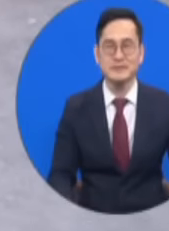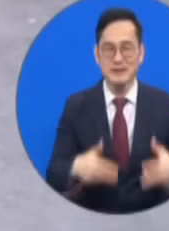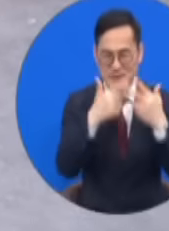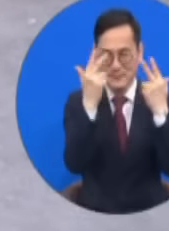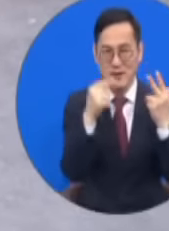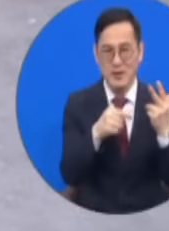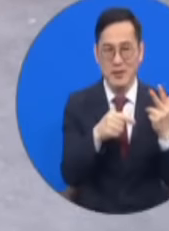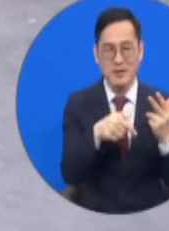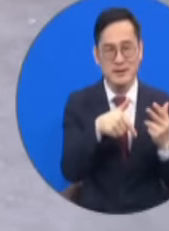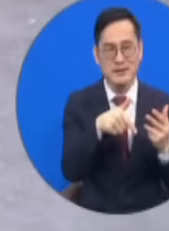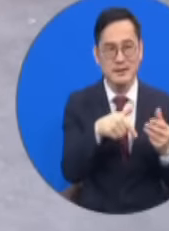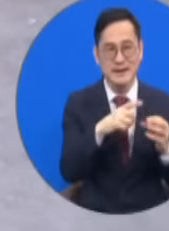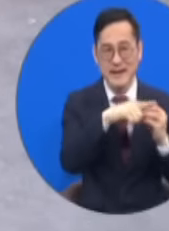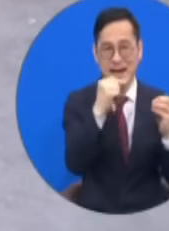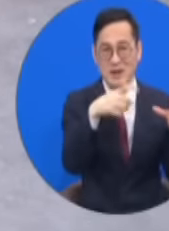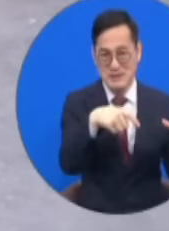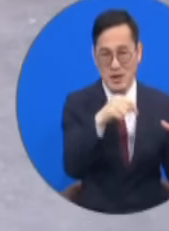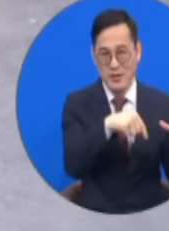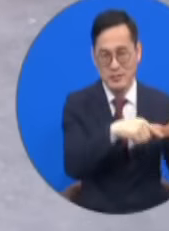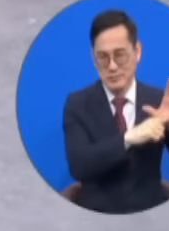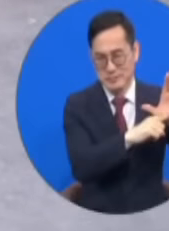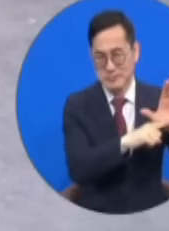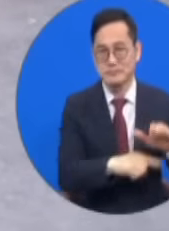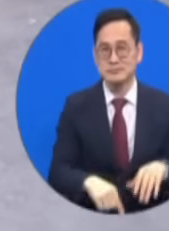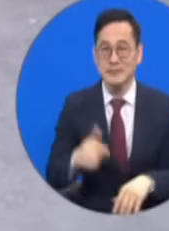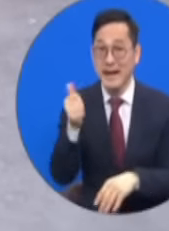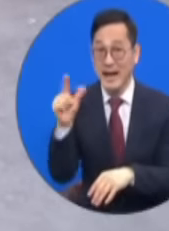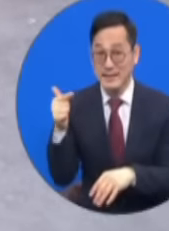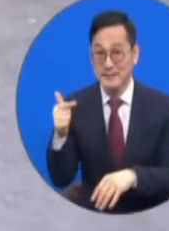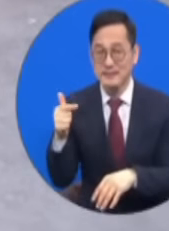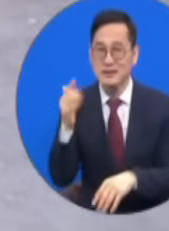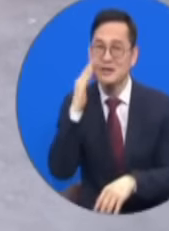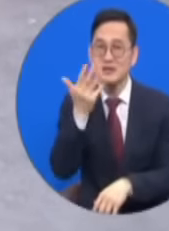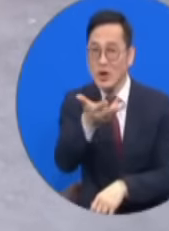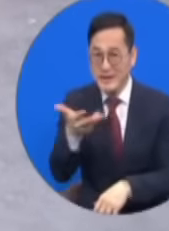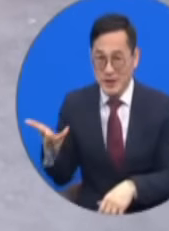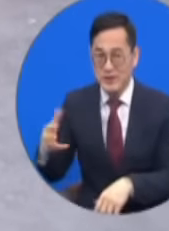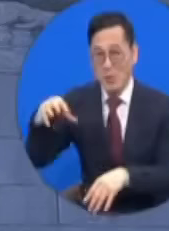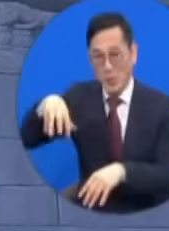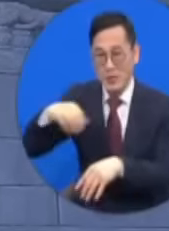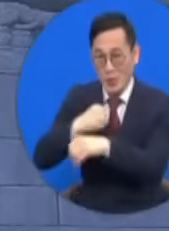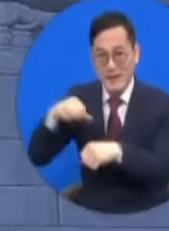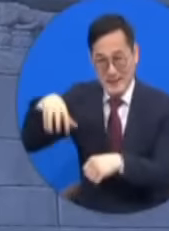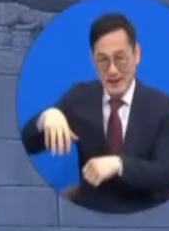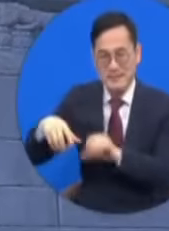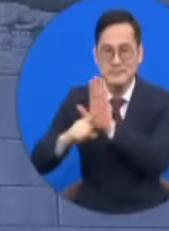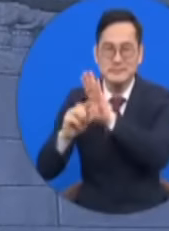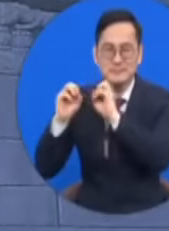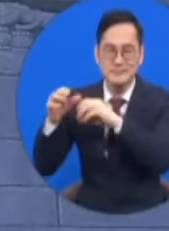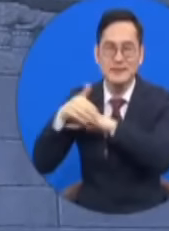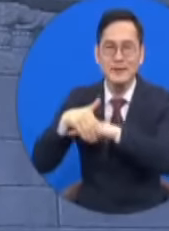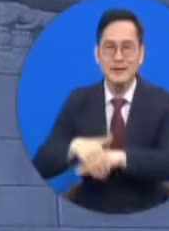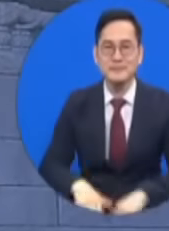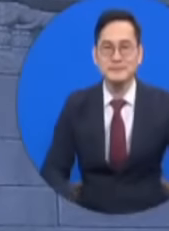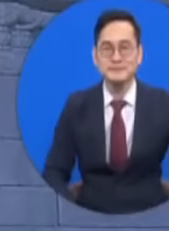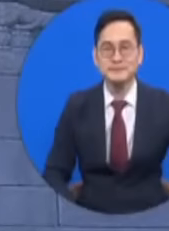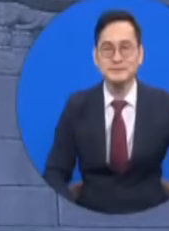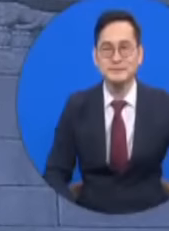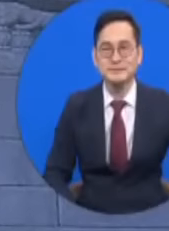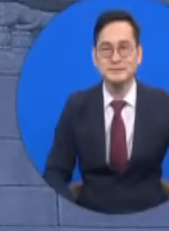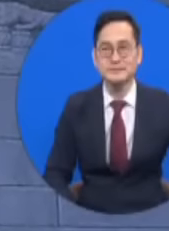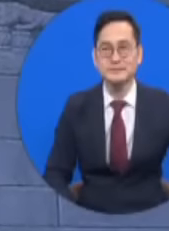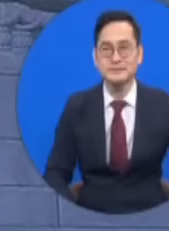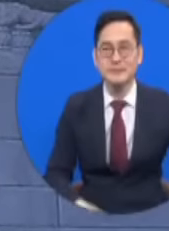이재명 개양, 한동훈 청계광장, 피날레 유세. 그리고 민주당의 마지막 피날레